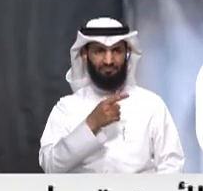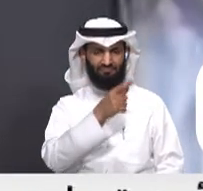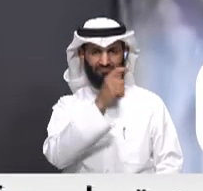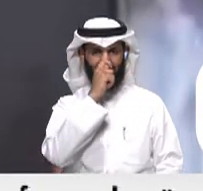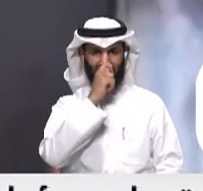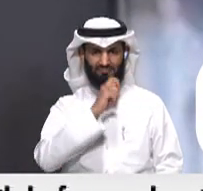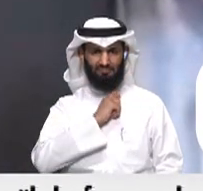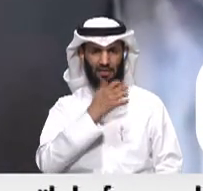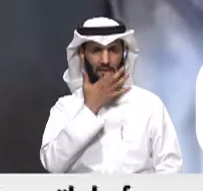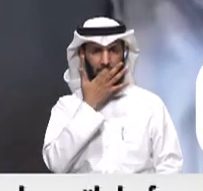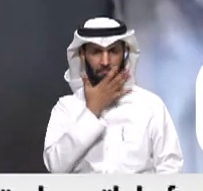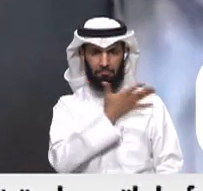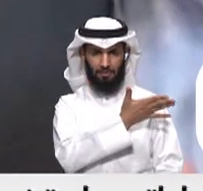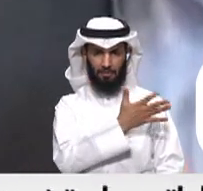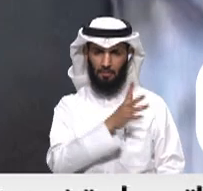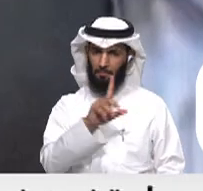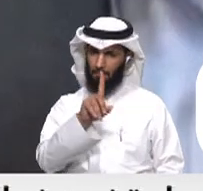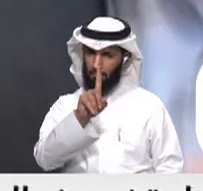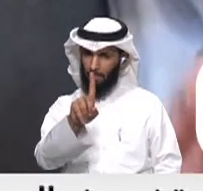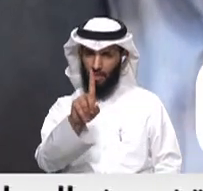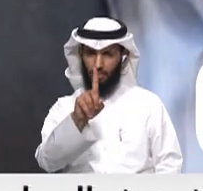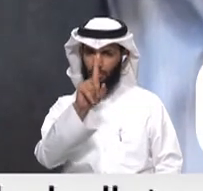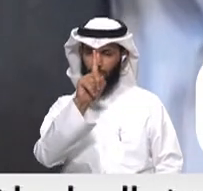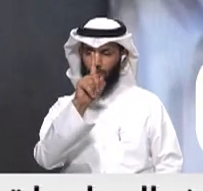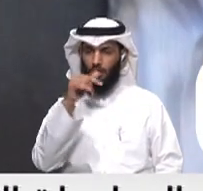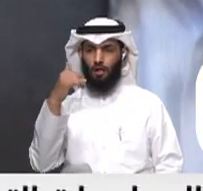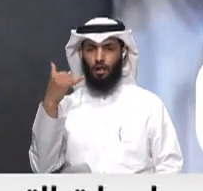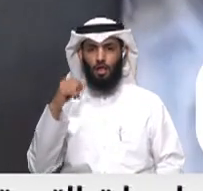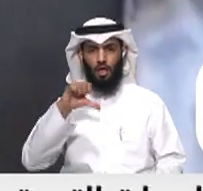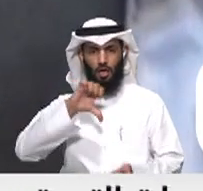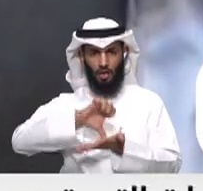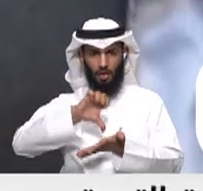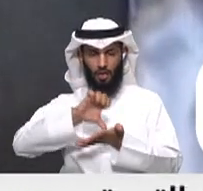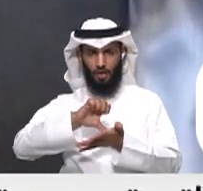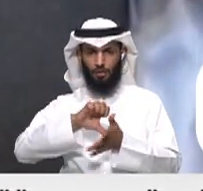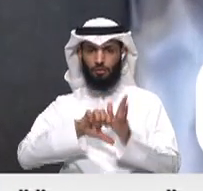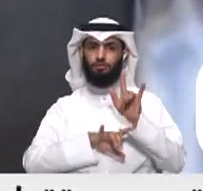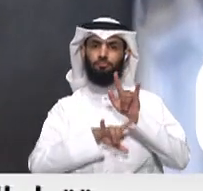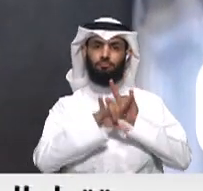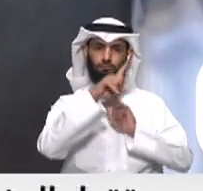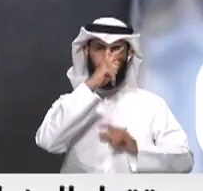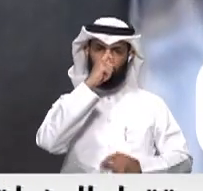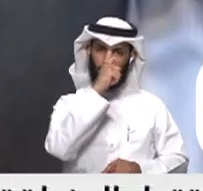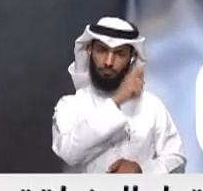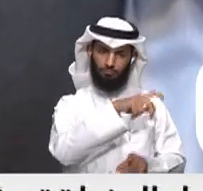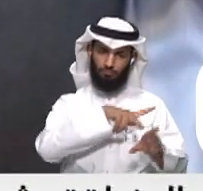هذا الاعتداء. الآن كما قلت بأن الجانب الإيراني يتم